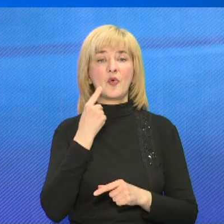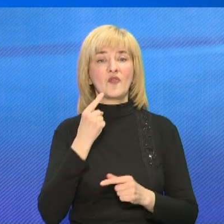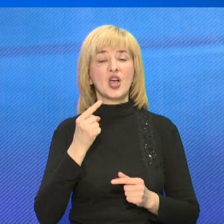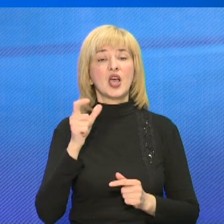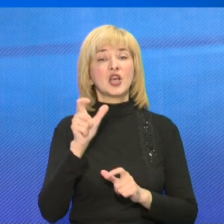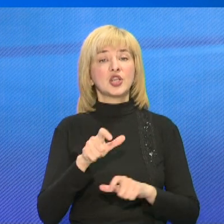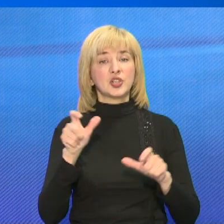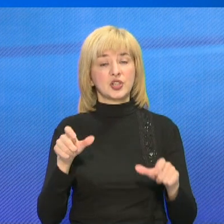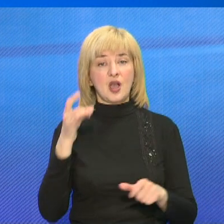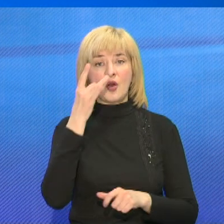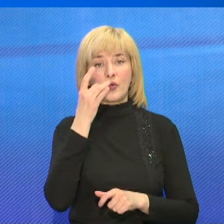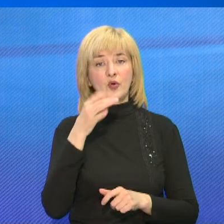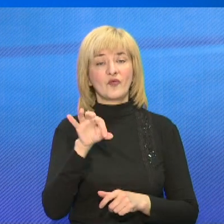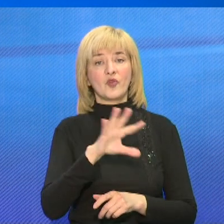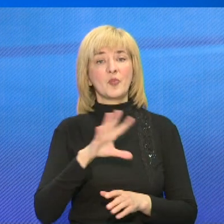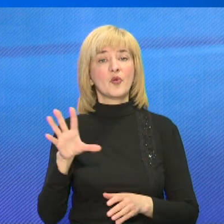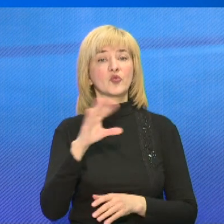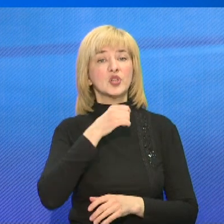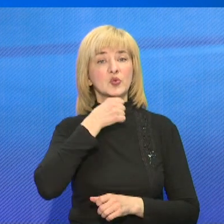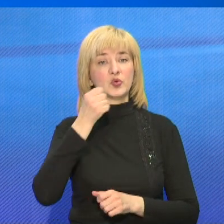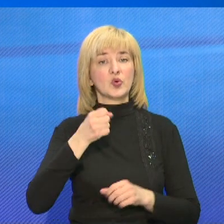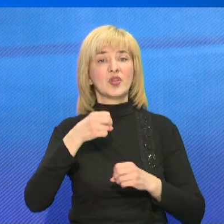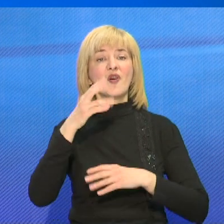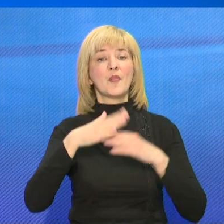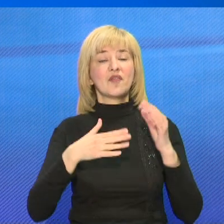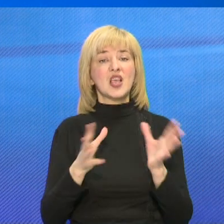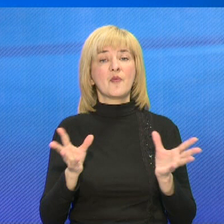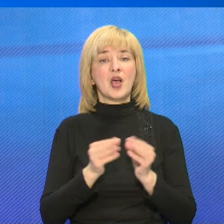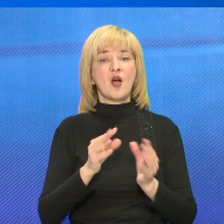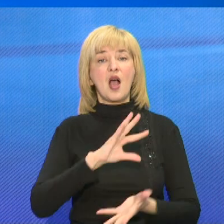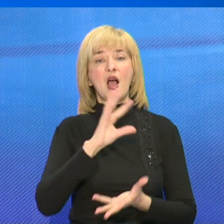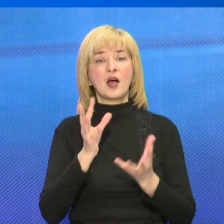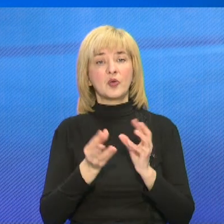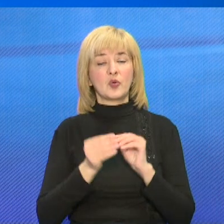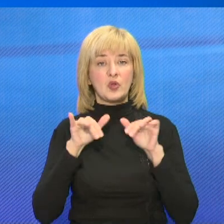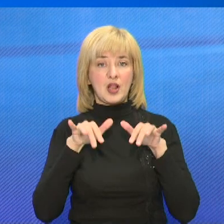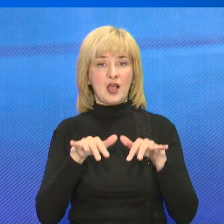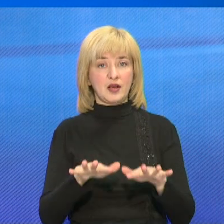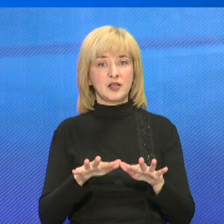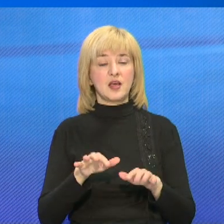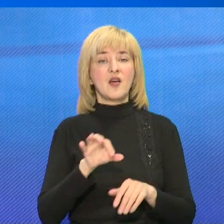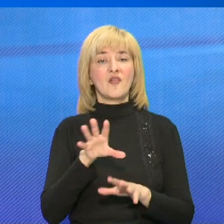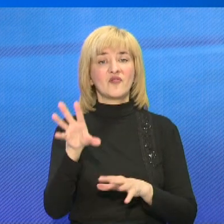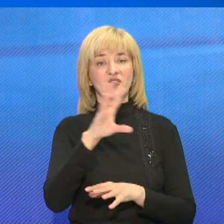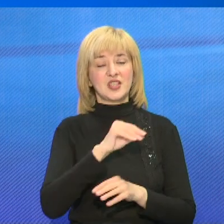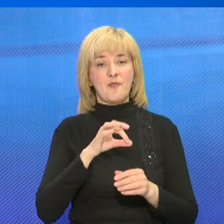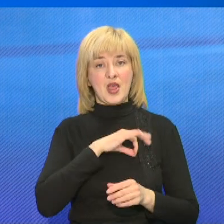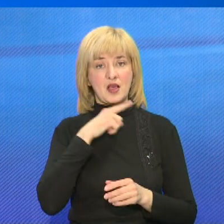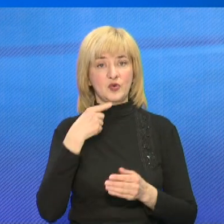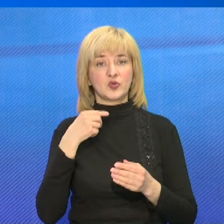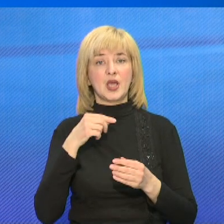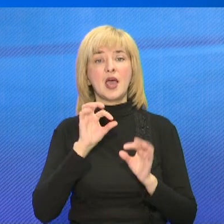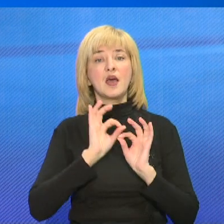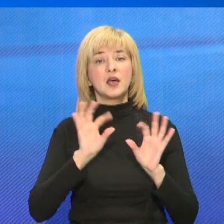Жыхару Гродинской области у всех узростов и профессий объединяла агульнореспубликанская акция «Усебеларусская диктовка».